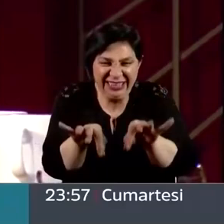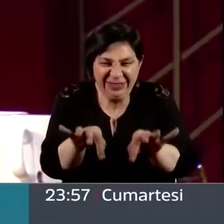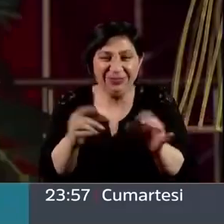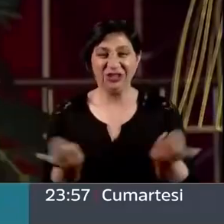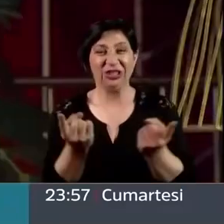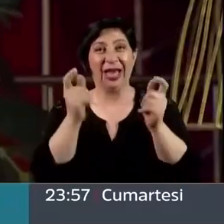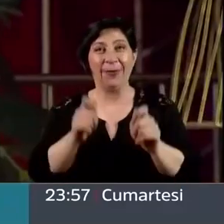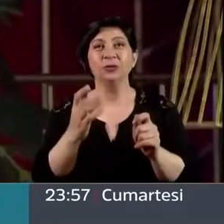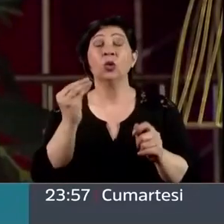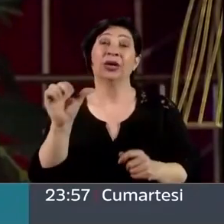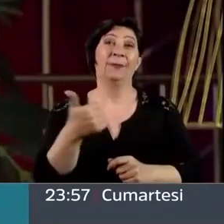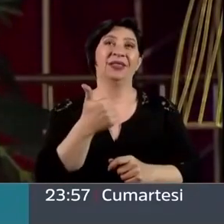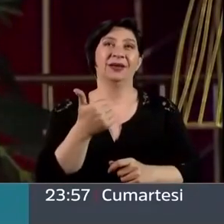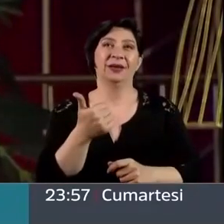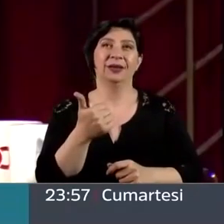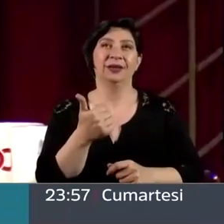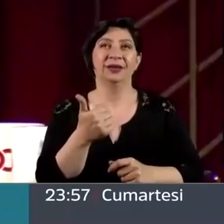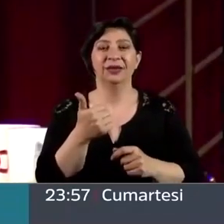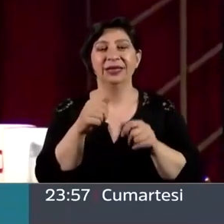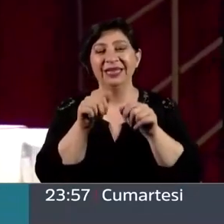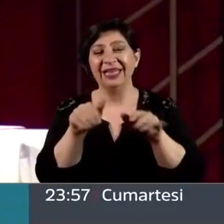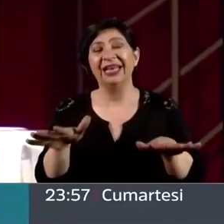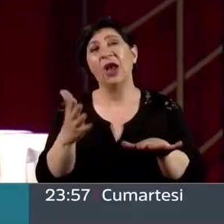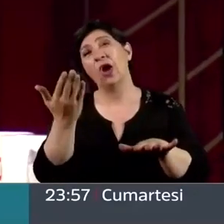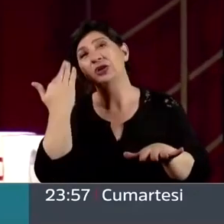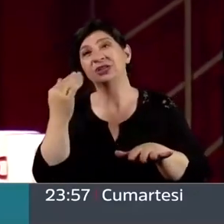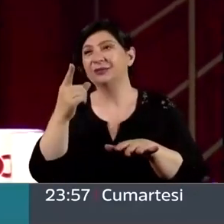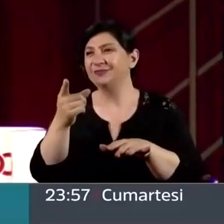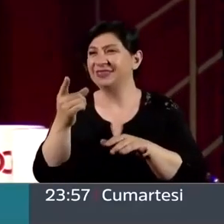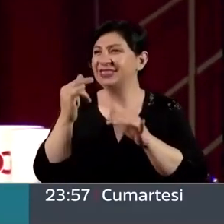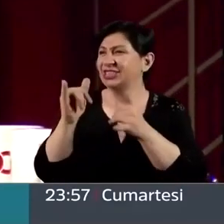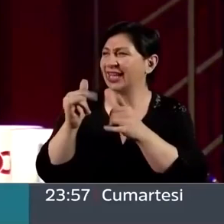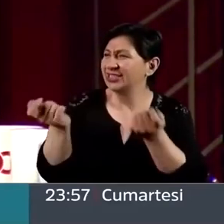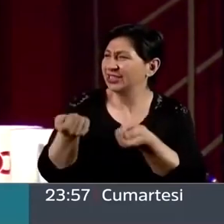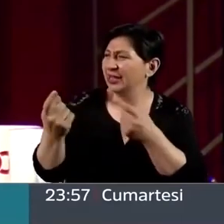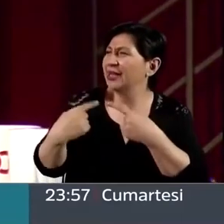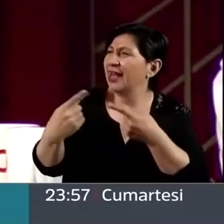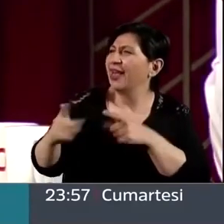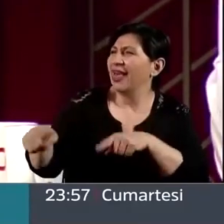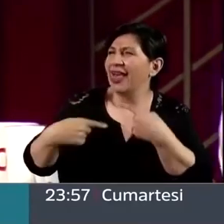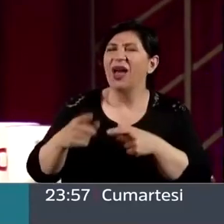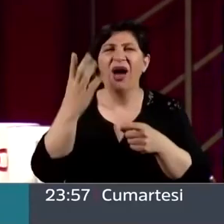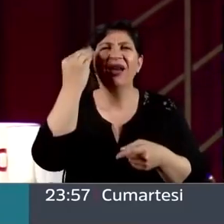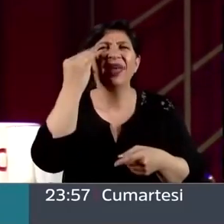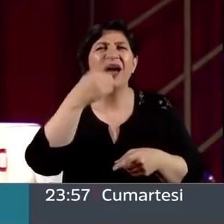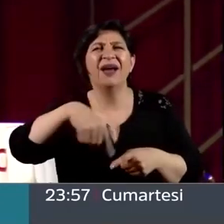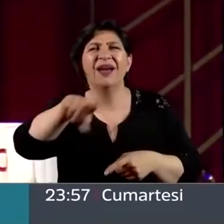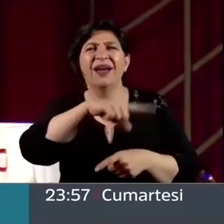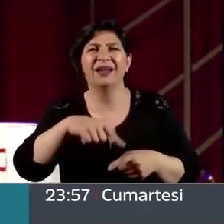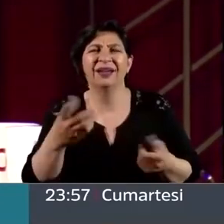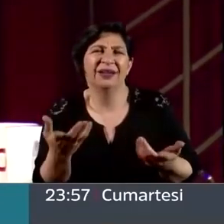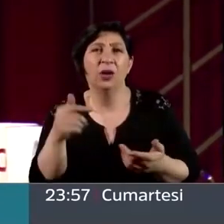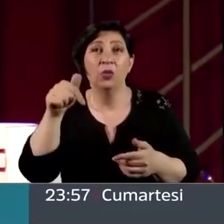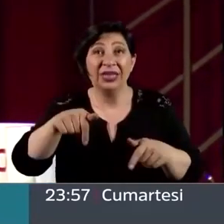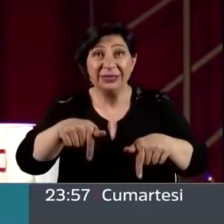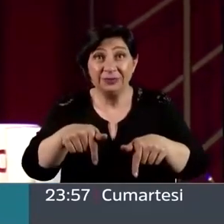şimdi şaka yaparsak çok kıymetli. Hı-hı. Yayından önce seninle çalıştığımız bir şakanın çalışılmış olduğunu anlarlar zaten. Hı-hı. Evet. Yani